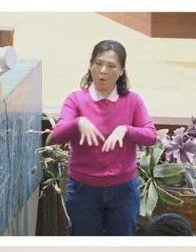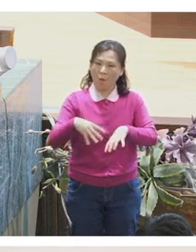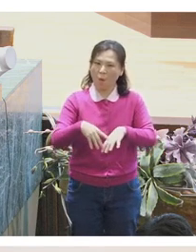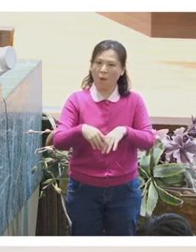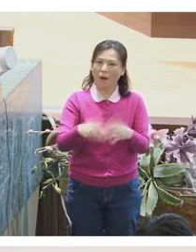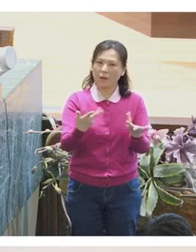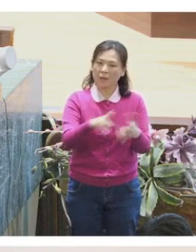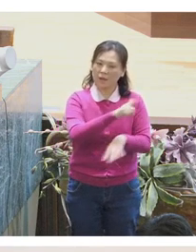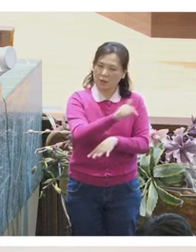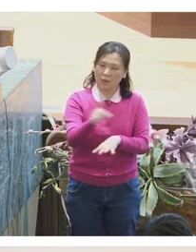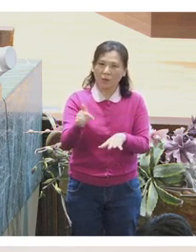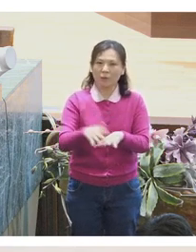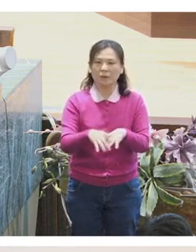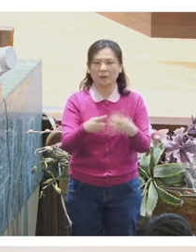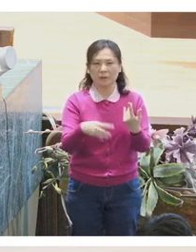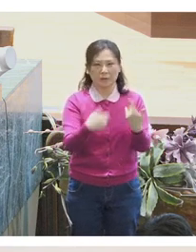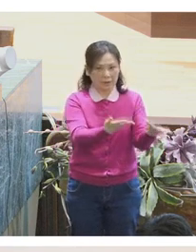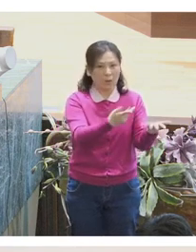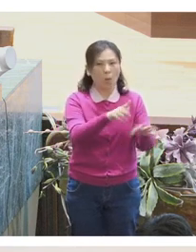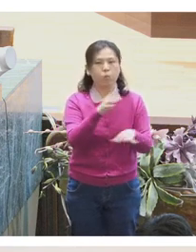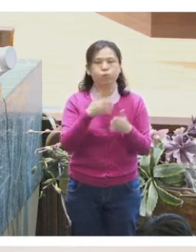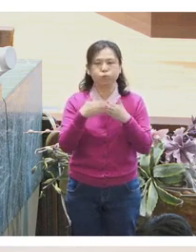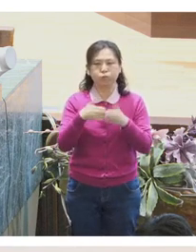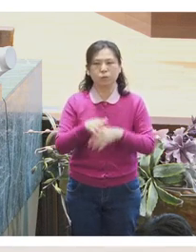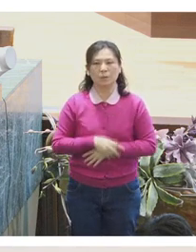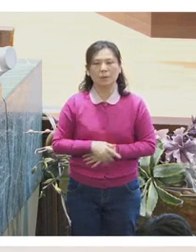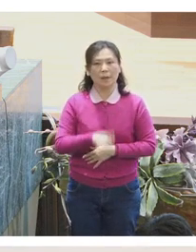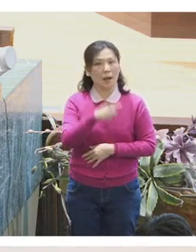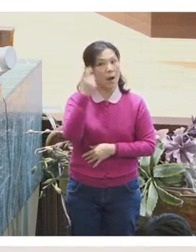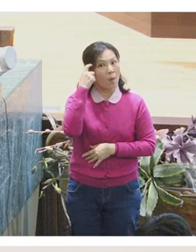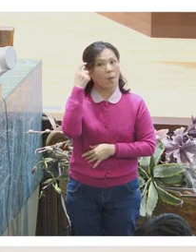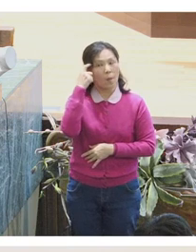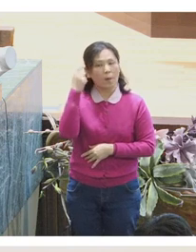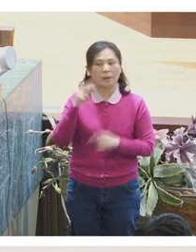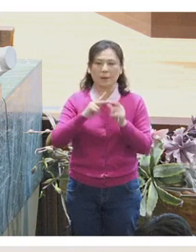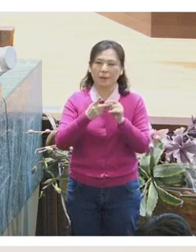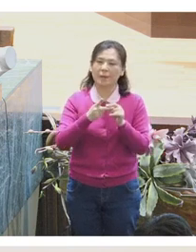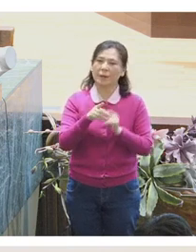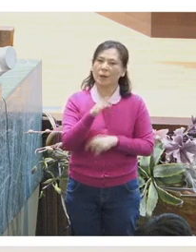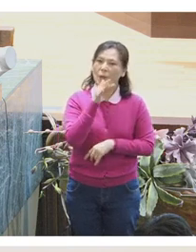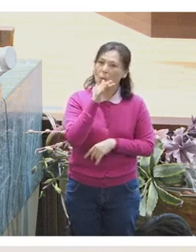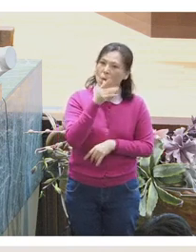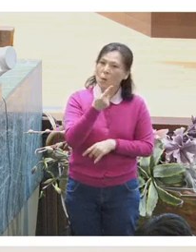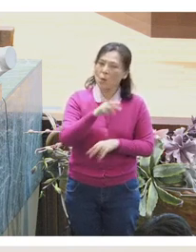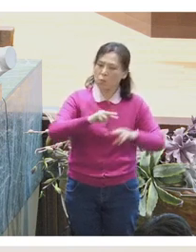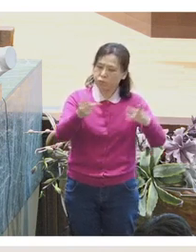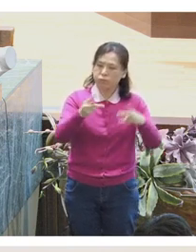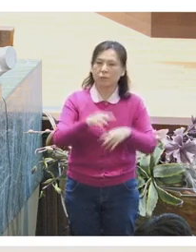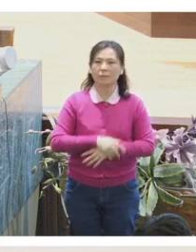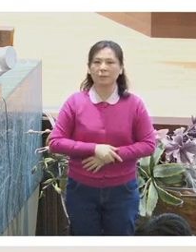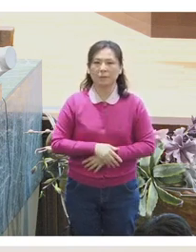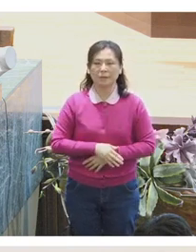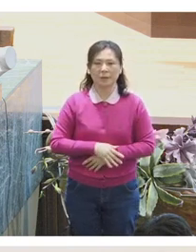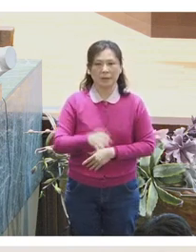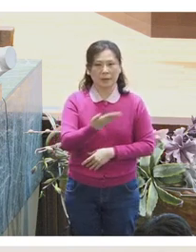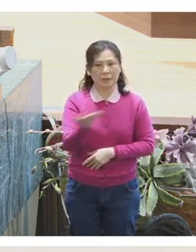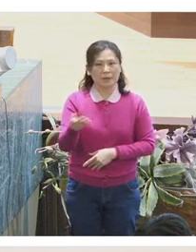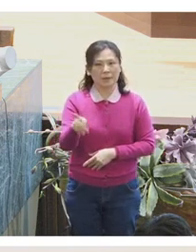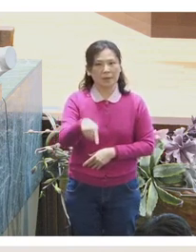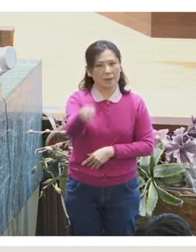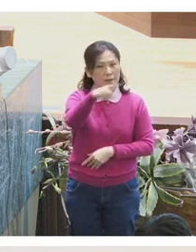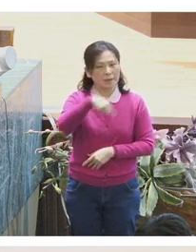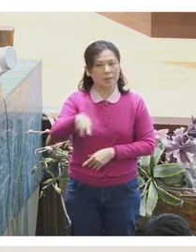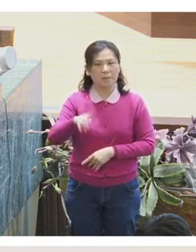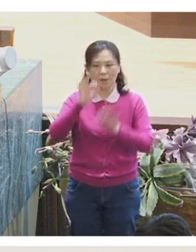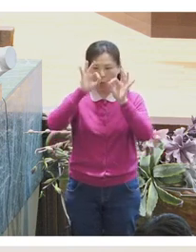的基础、制度的空间，然后还有一些观念跟语言的改变，让大家去能够去重新反省